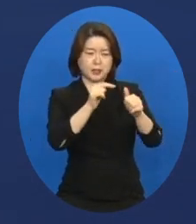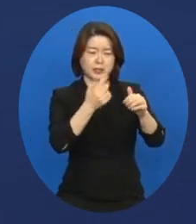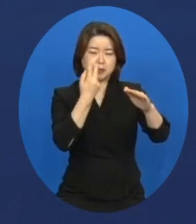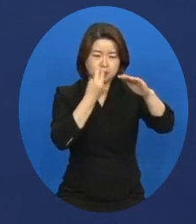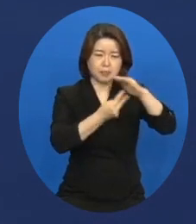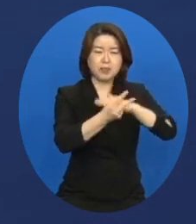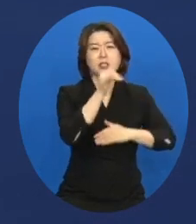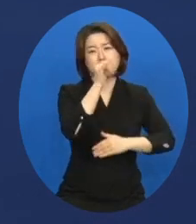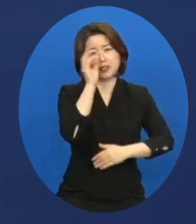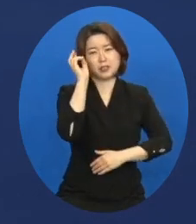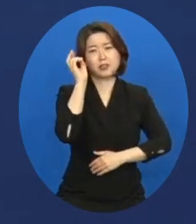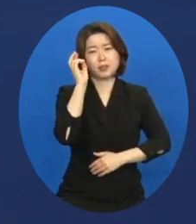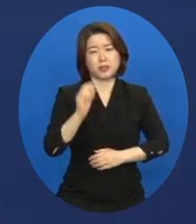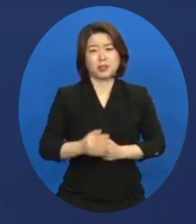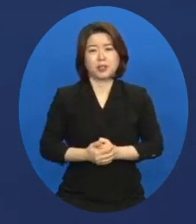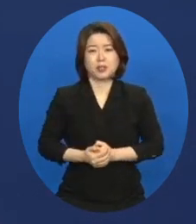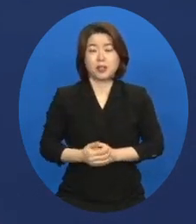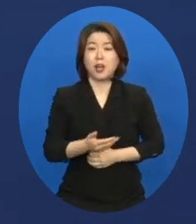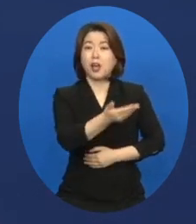있습니다.